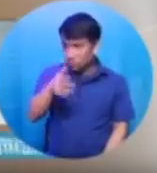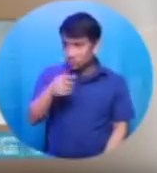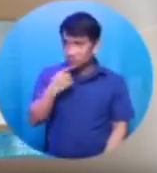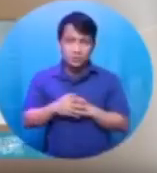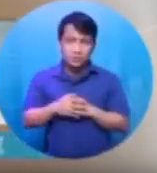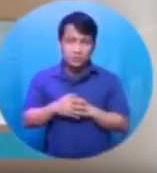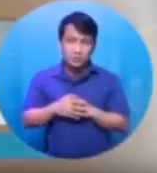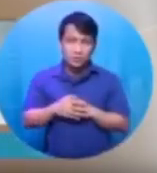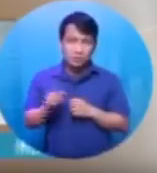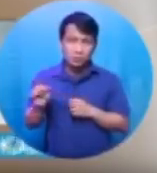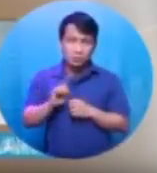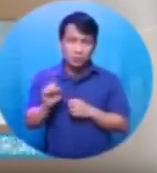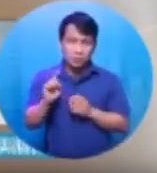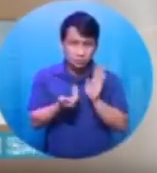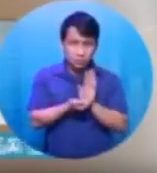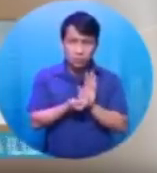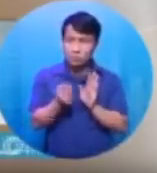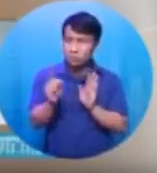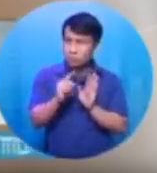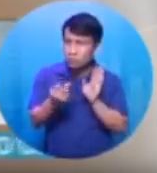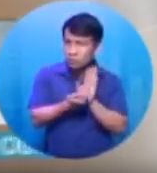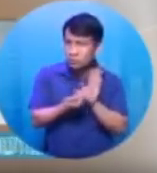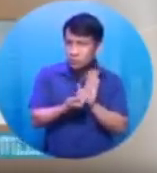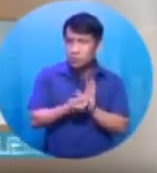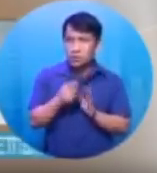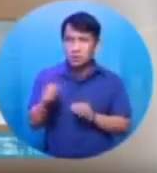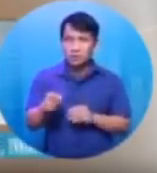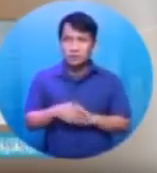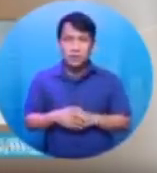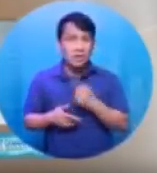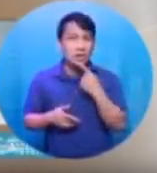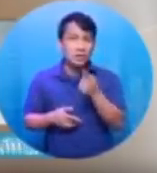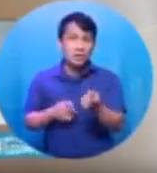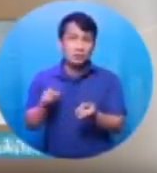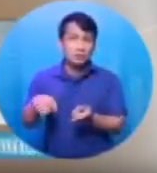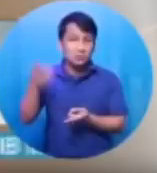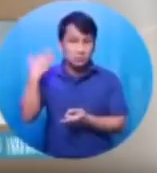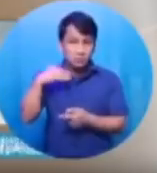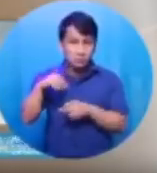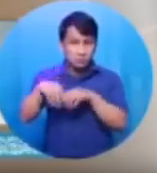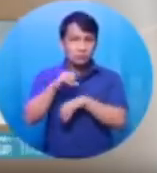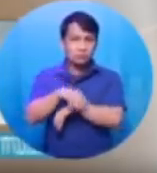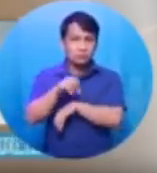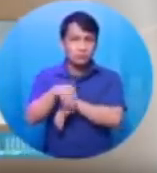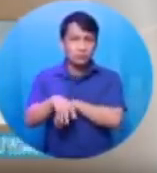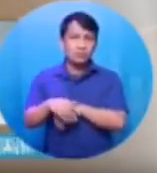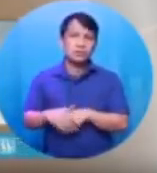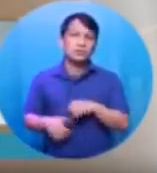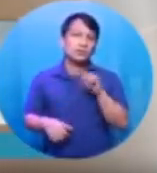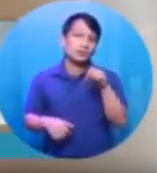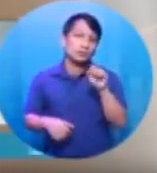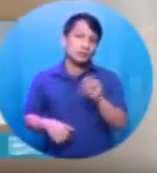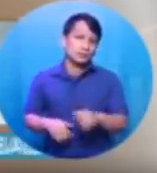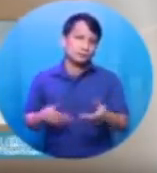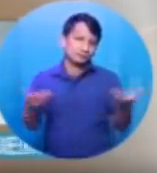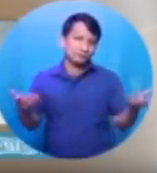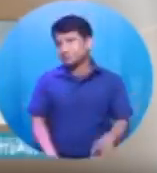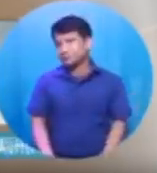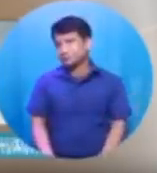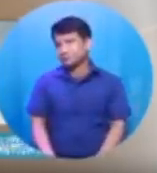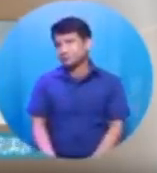Sir Jan? Anong ebidensya meron ka? Ano po? Yung kapitbahay po nila nagsabi sa akin yung dati pa. So, chismis. Okay. O, chismosa